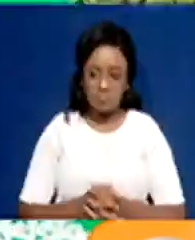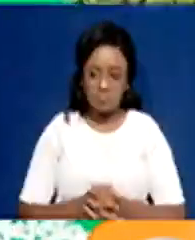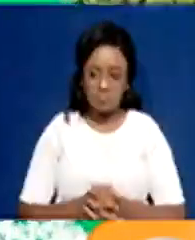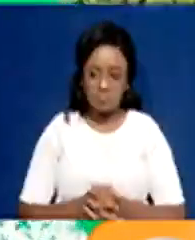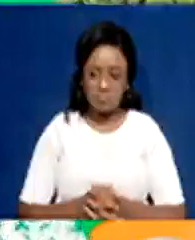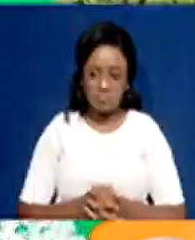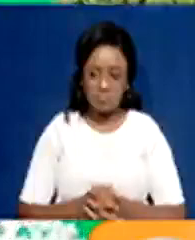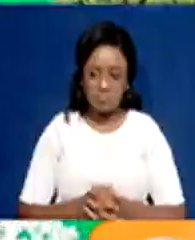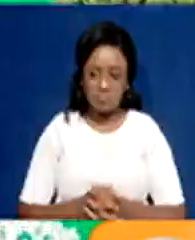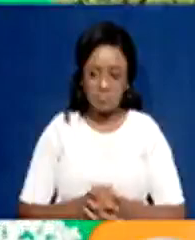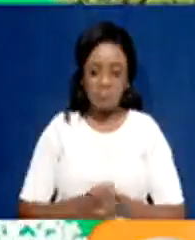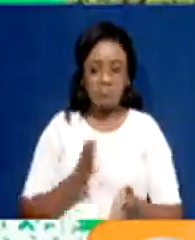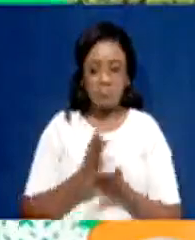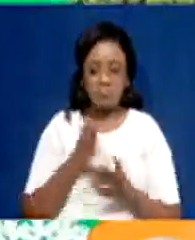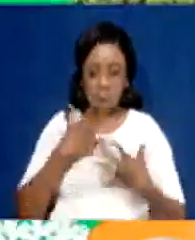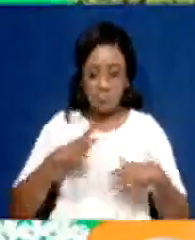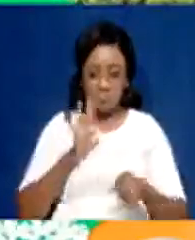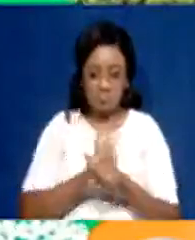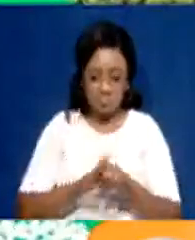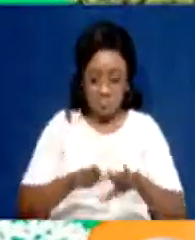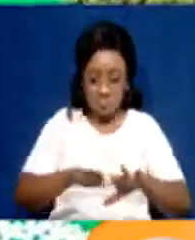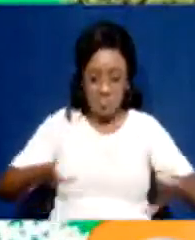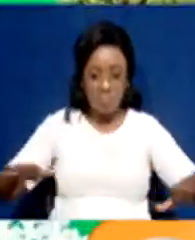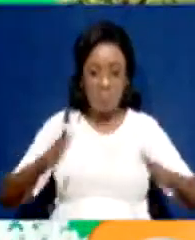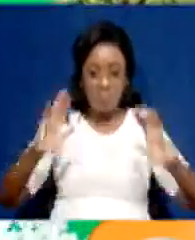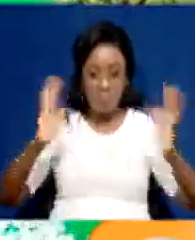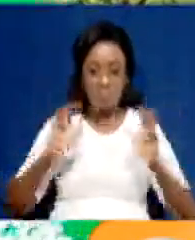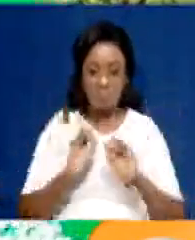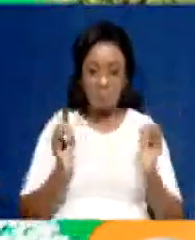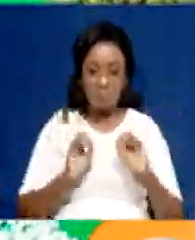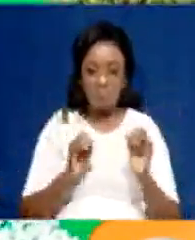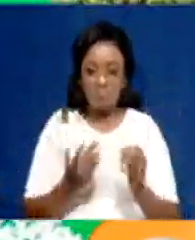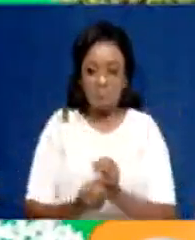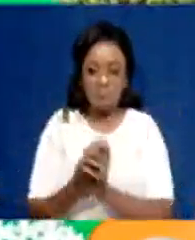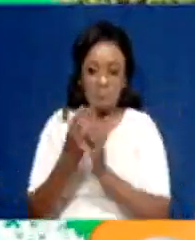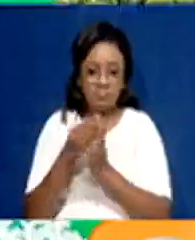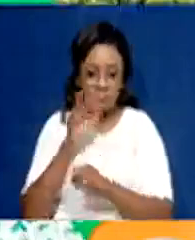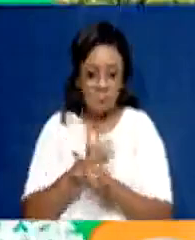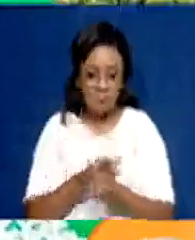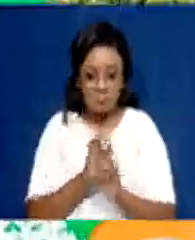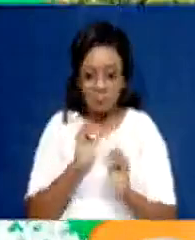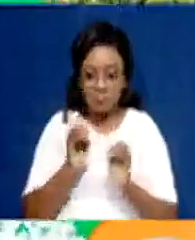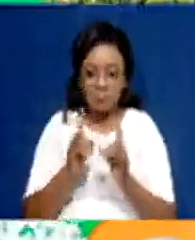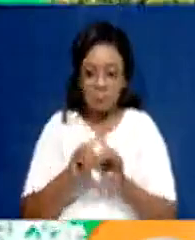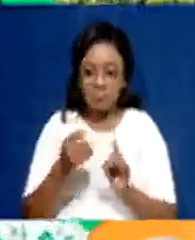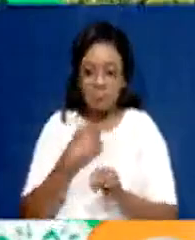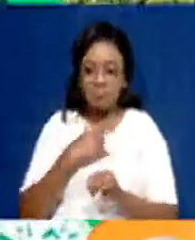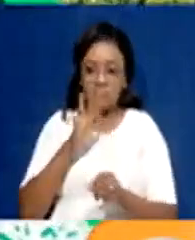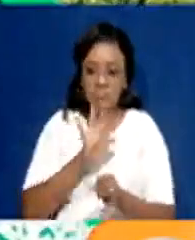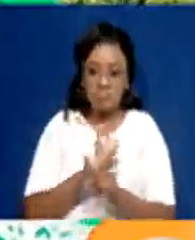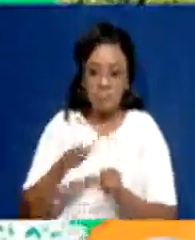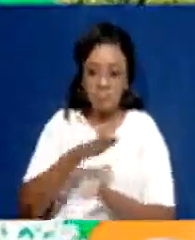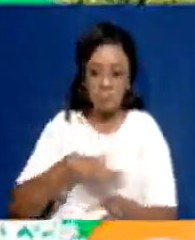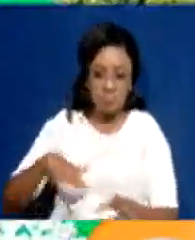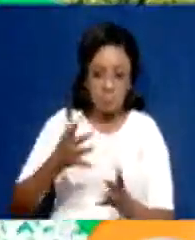may not have a lot of land to produce a lot of vegetables. But there is a lot of space